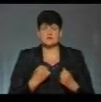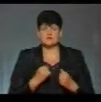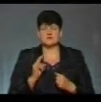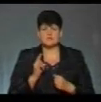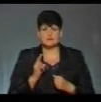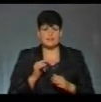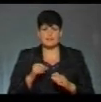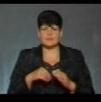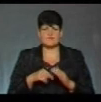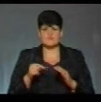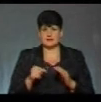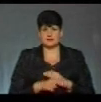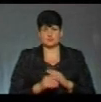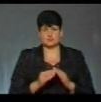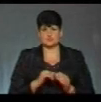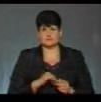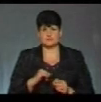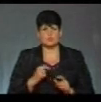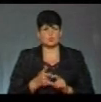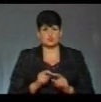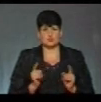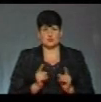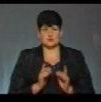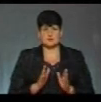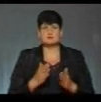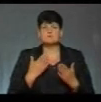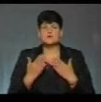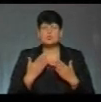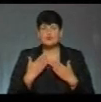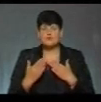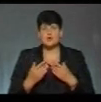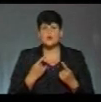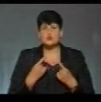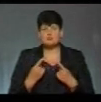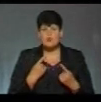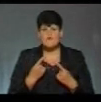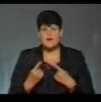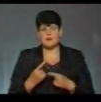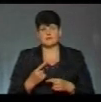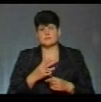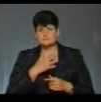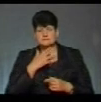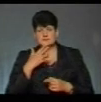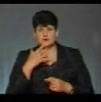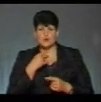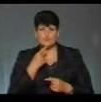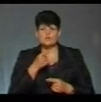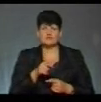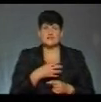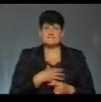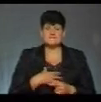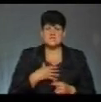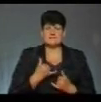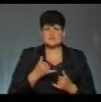дитина не пішла з дому самовільно. Дуже коротко, будь ласка. Спілкуватися з дітьми, розмовляти з ними чим побільше, говорити, що вони важливі